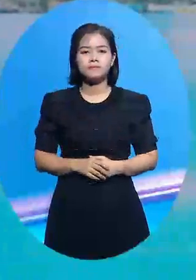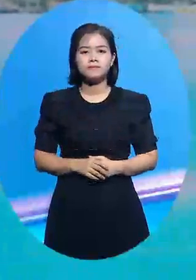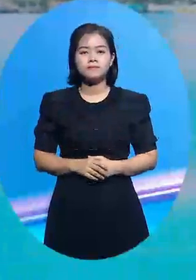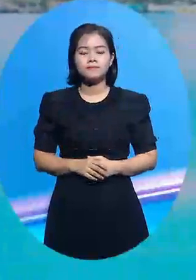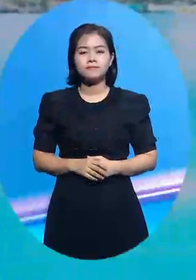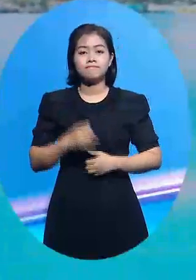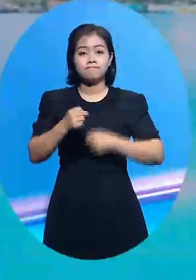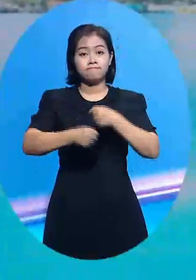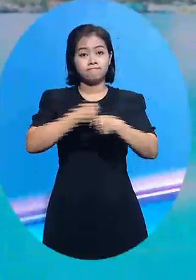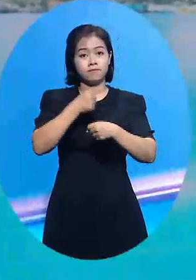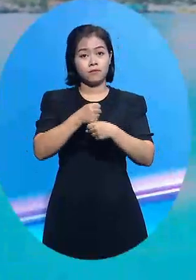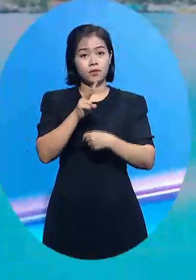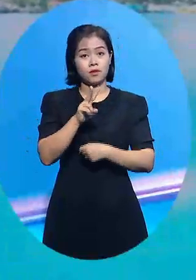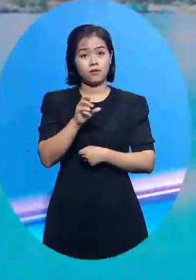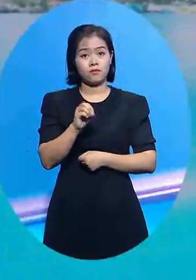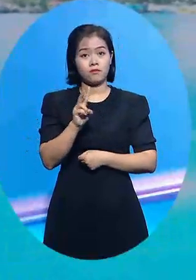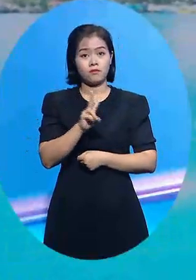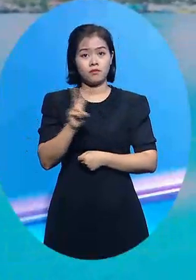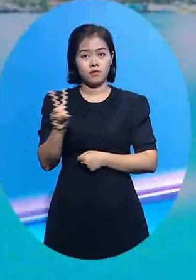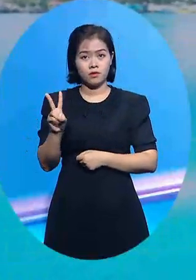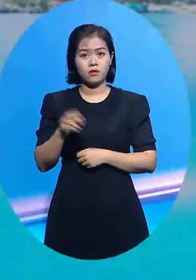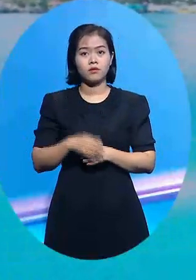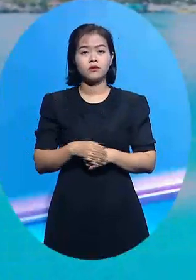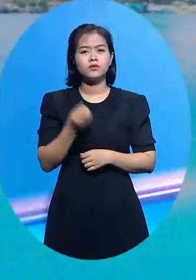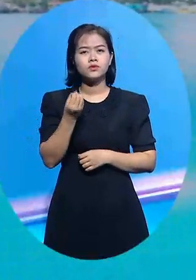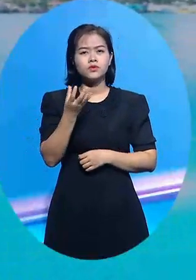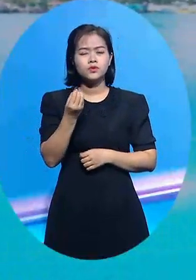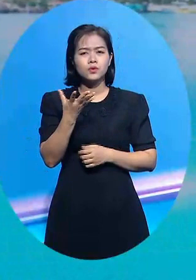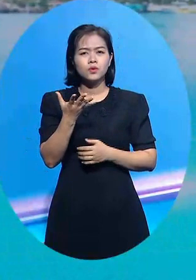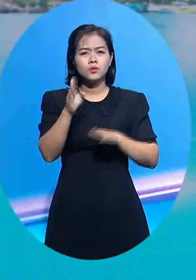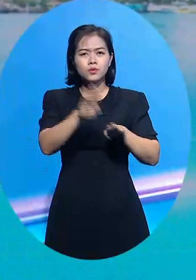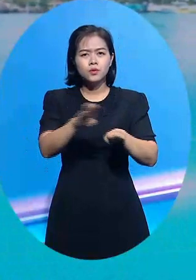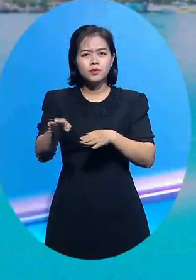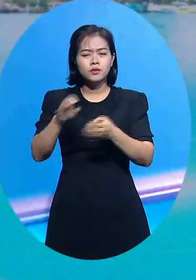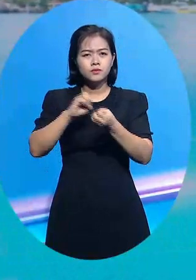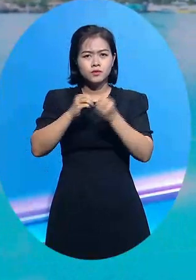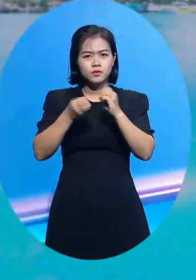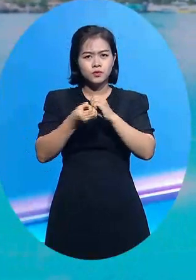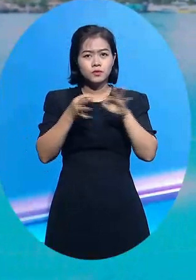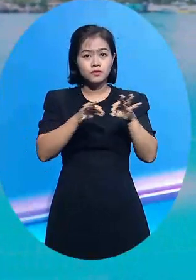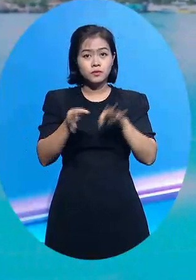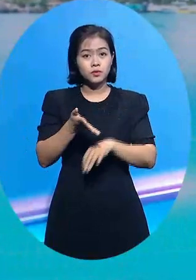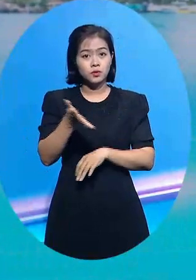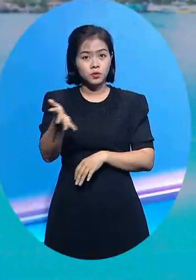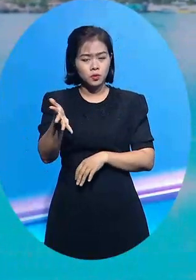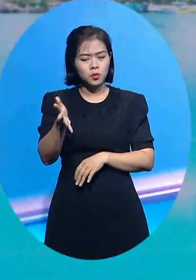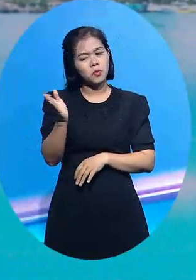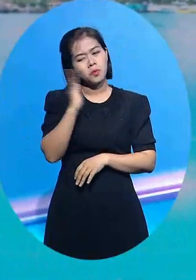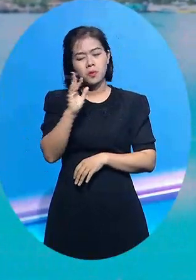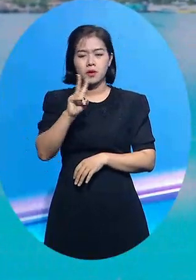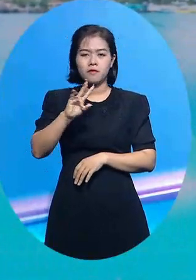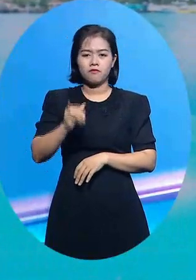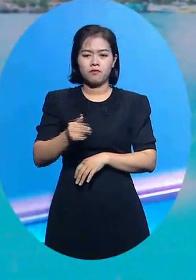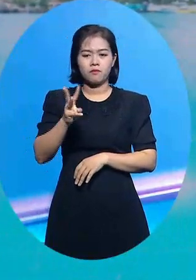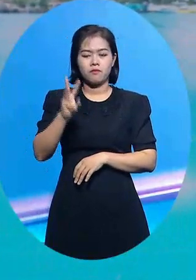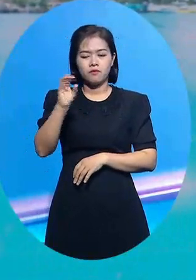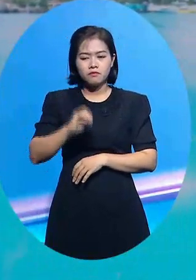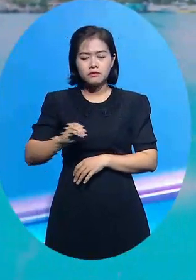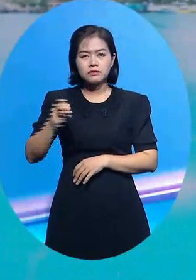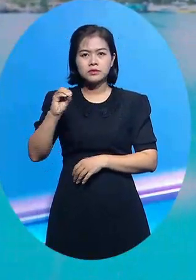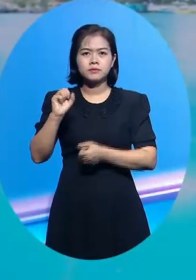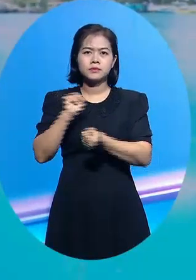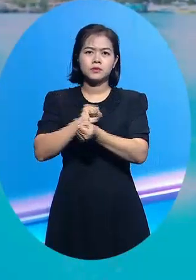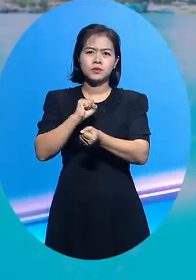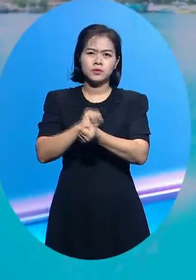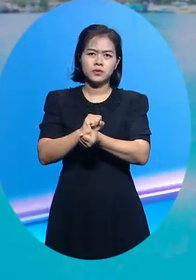Thưa quý vị, năm 2022, mức tăng chỉ số sản xuất công nghiệp của thành phố Hồ Chí Minh chỉ đạt 2,3%, thấp hơn nhiều so với mức